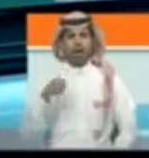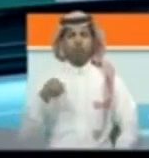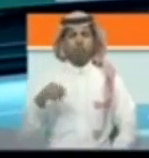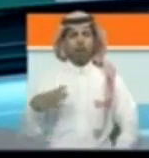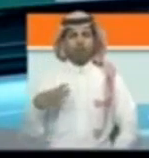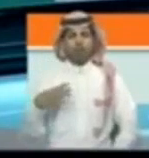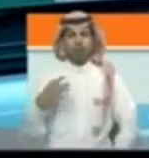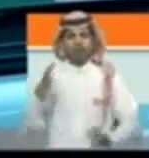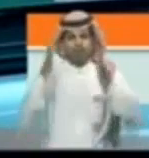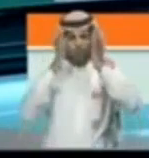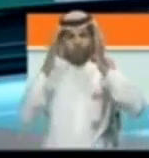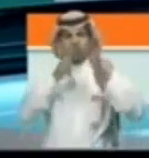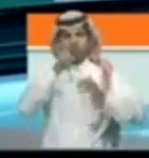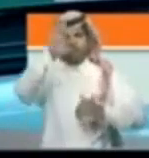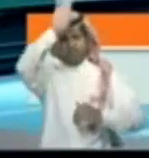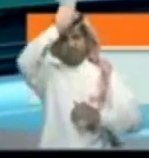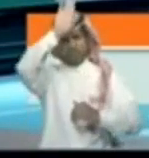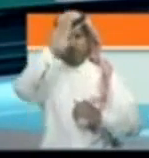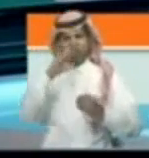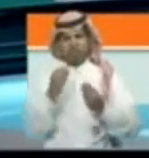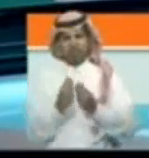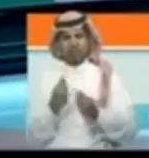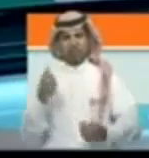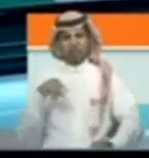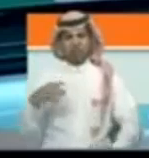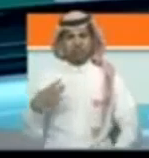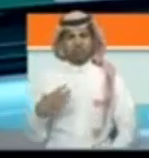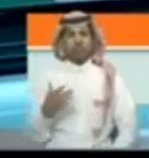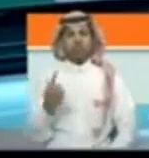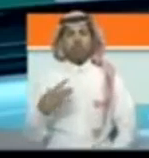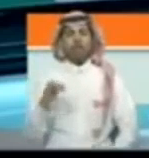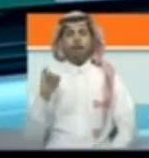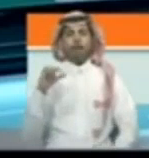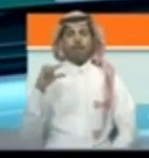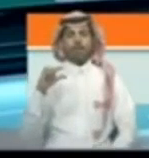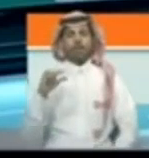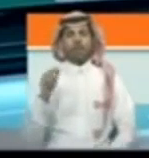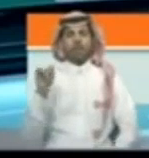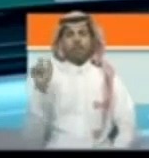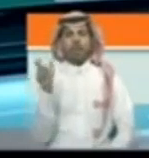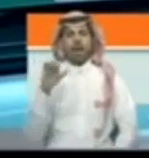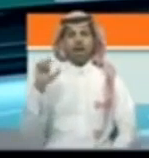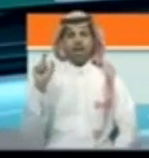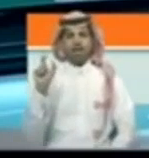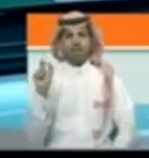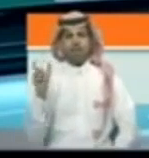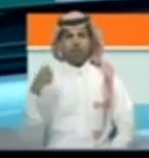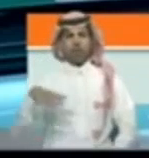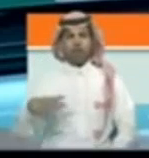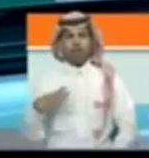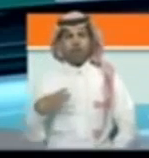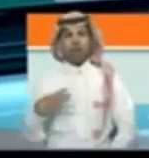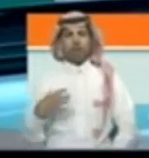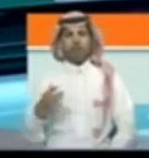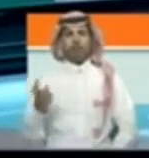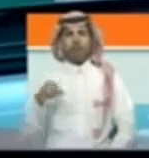عبد العزيز المستشار في الديوان الملكية، وصاحب السمو الأمير محمد بن نايف بن عبد الله بن عبد الرحمن،